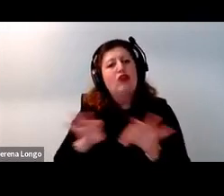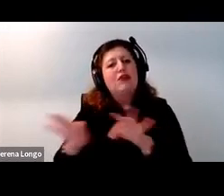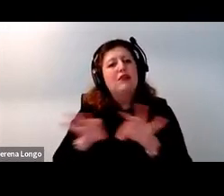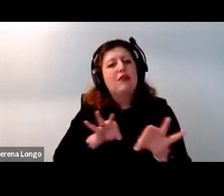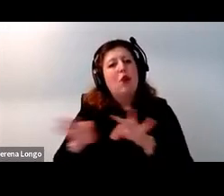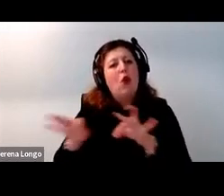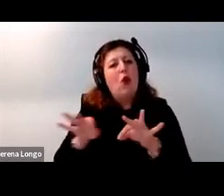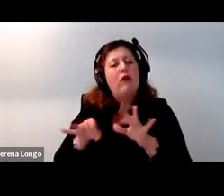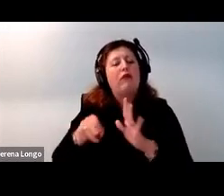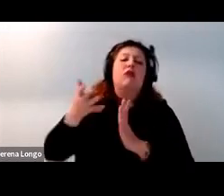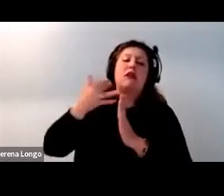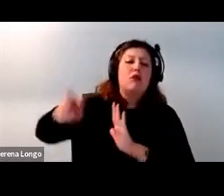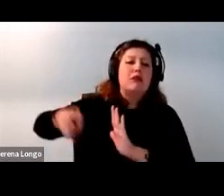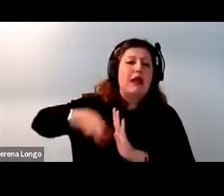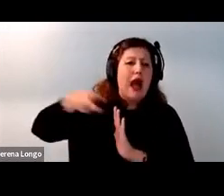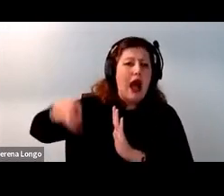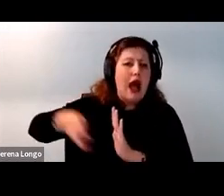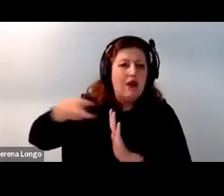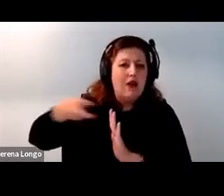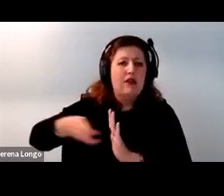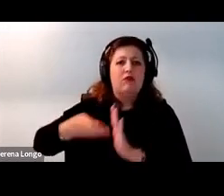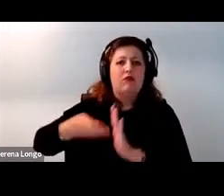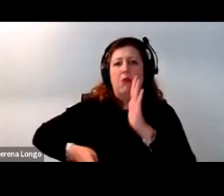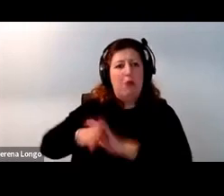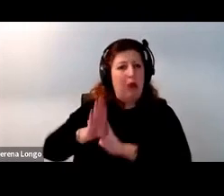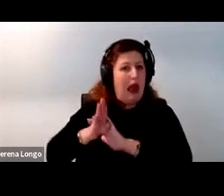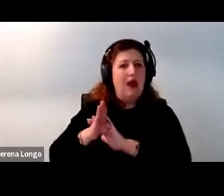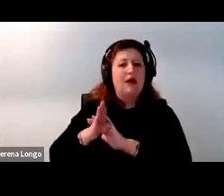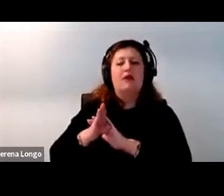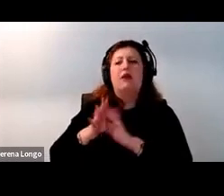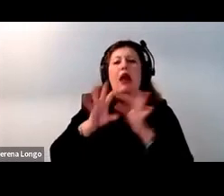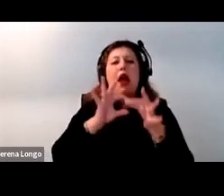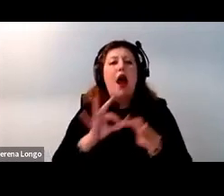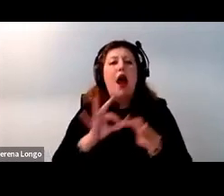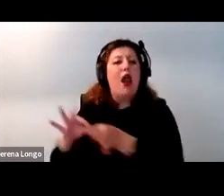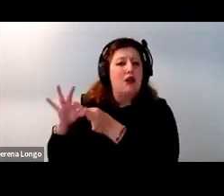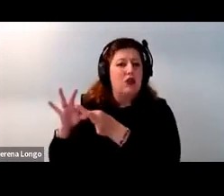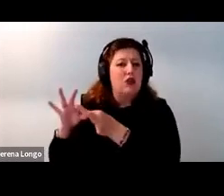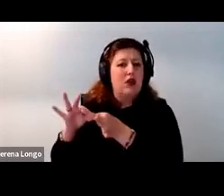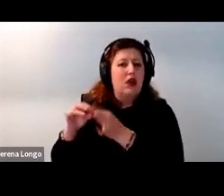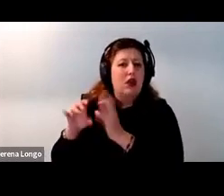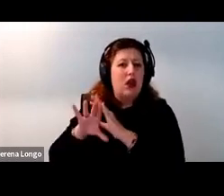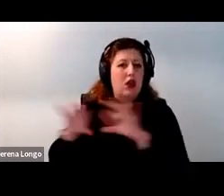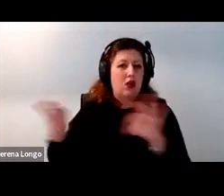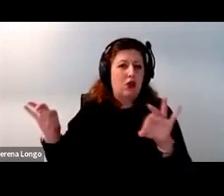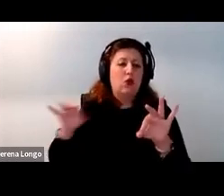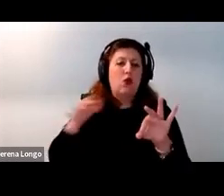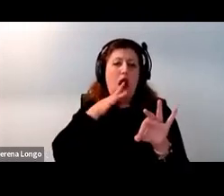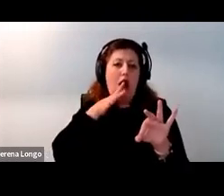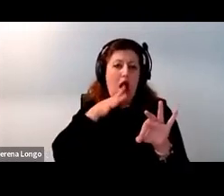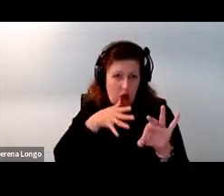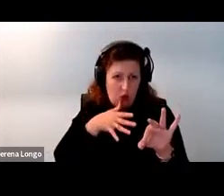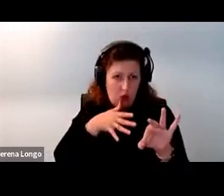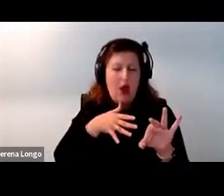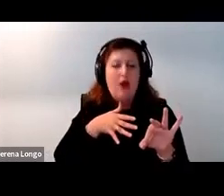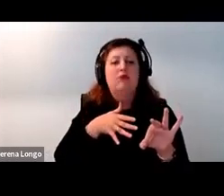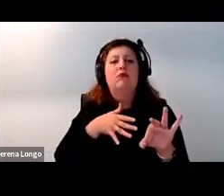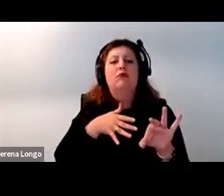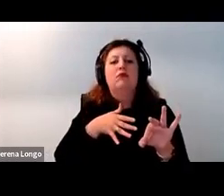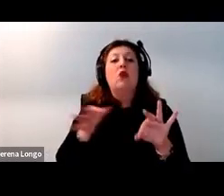gli scavi iniziali, l'allacciamento tra